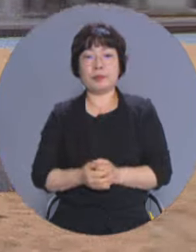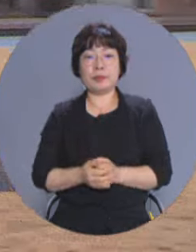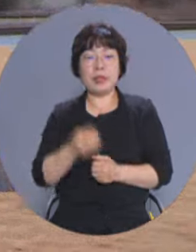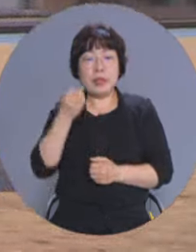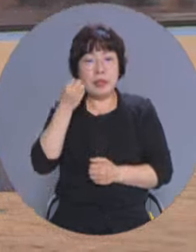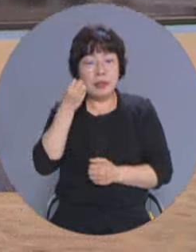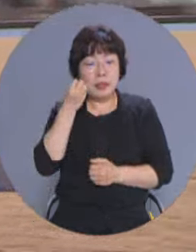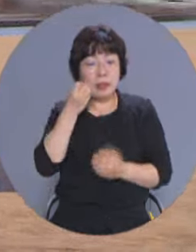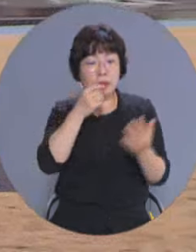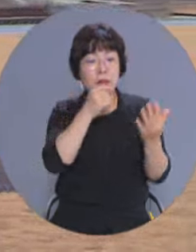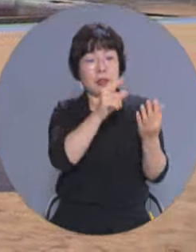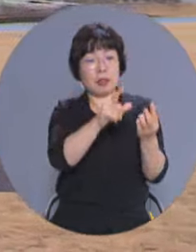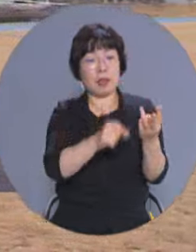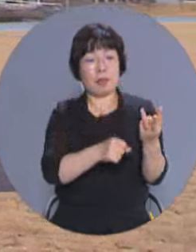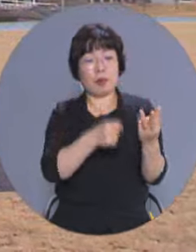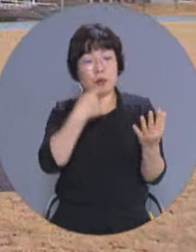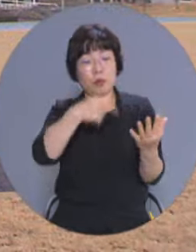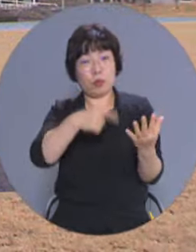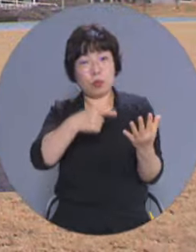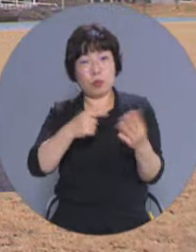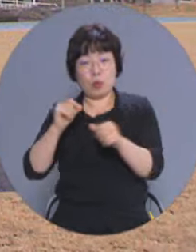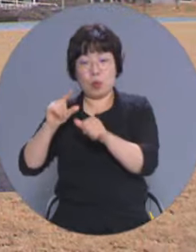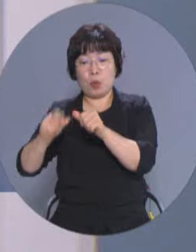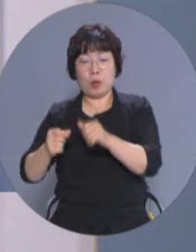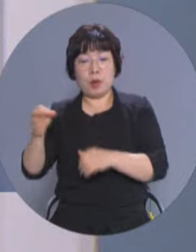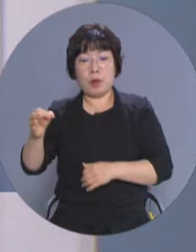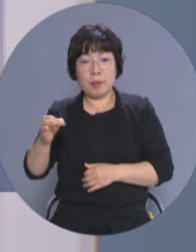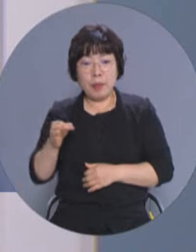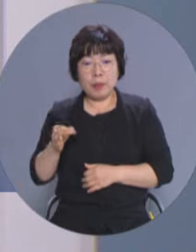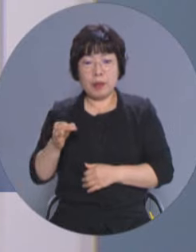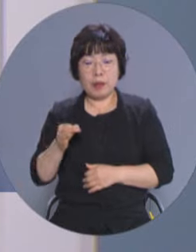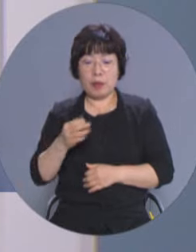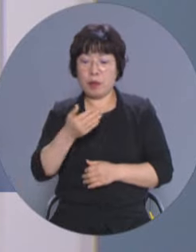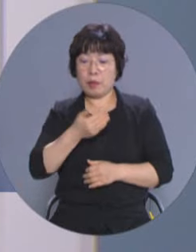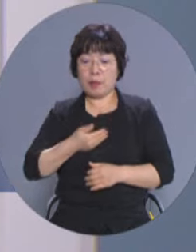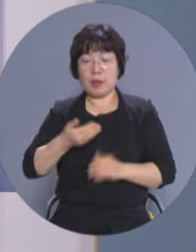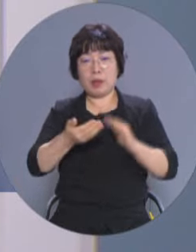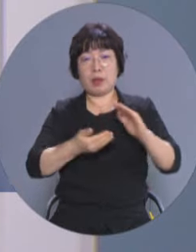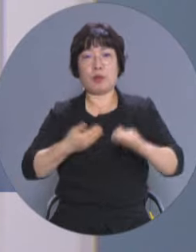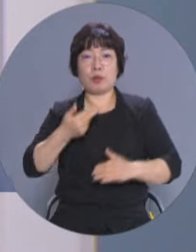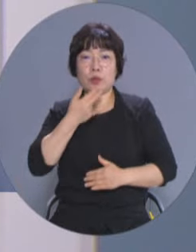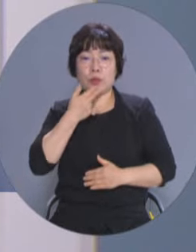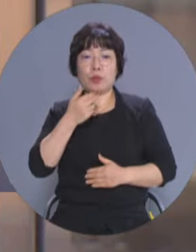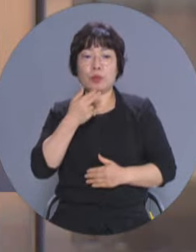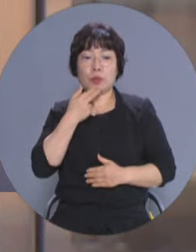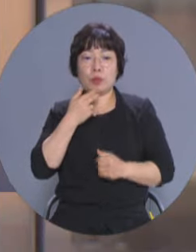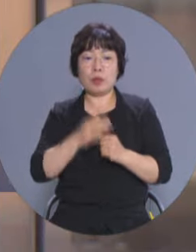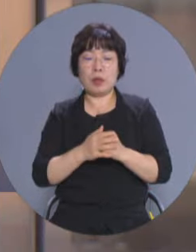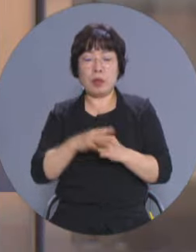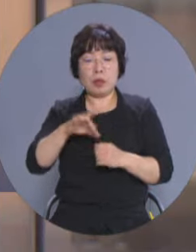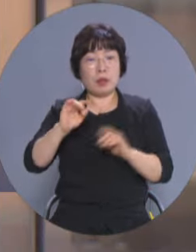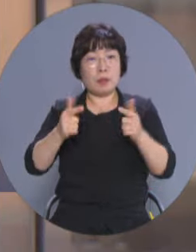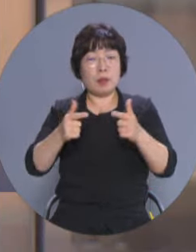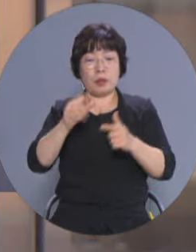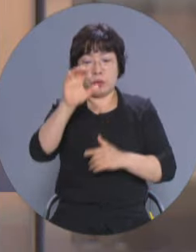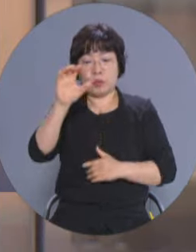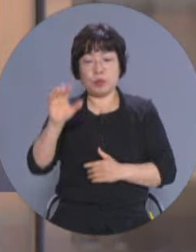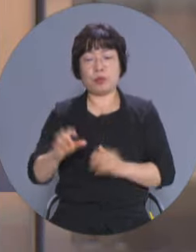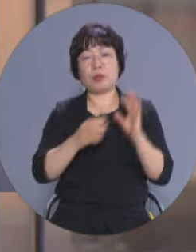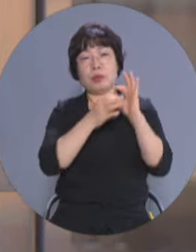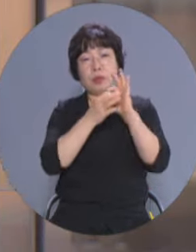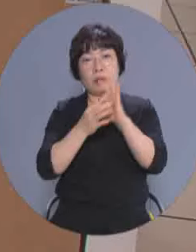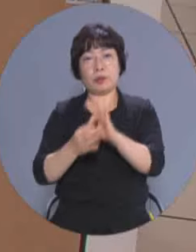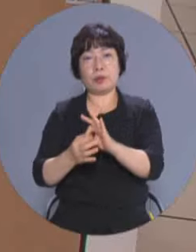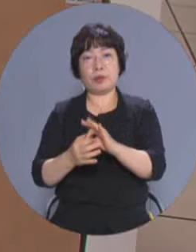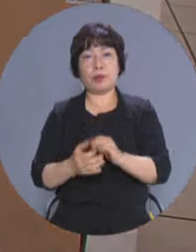설명할 때 5월에 나온 것만 있거든요. 그런데 그 전에 안내를 전혀 한 적이 없어요. 처음이 아니라 매일